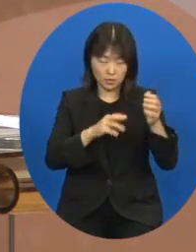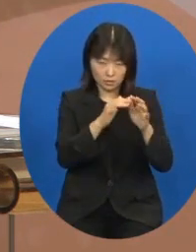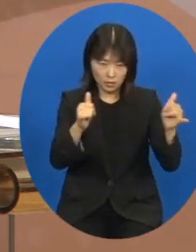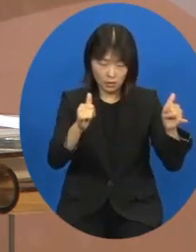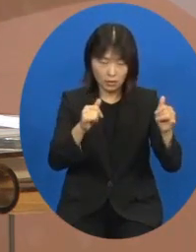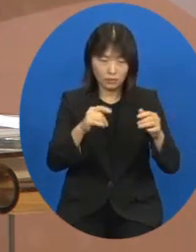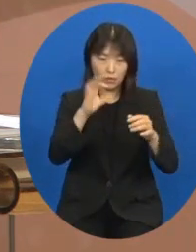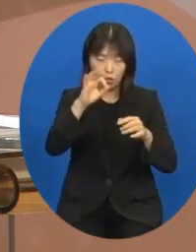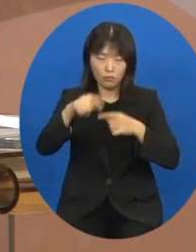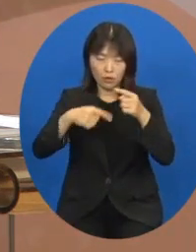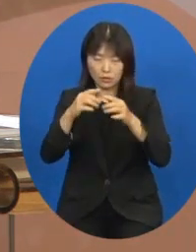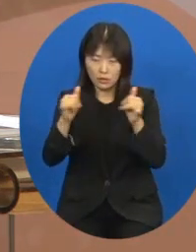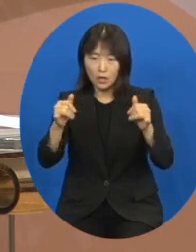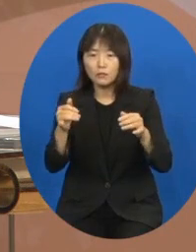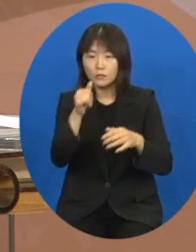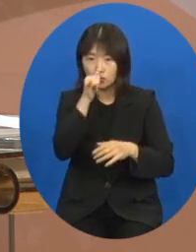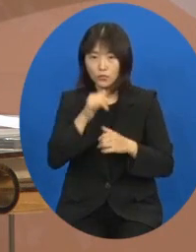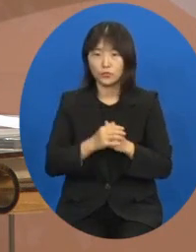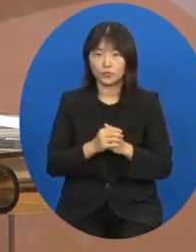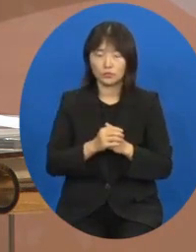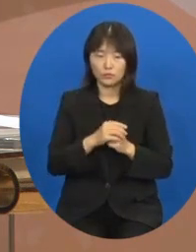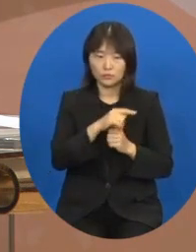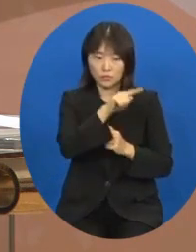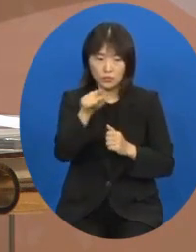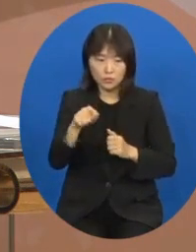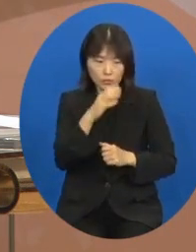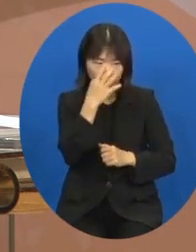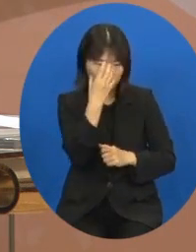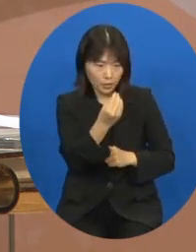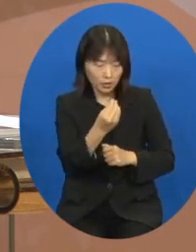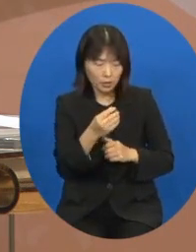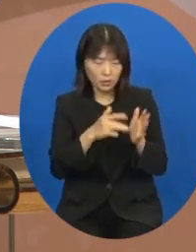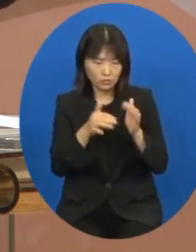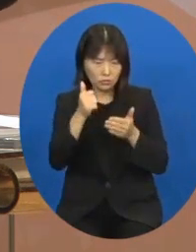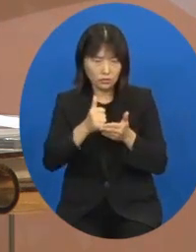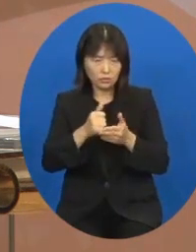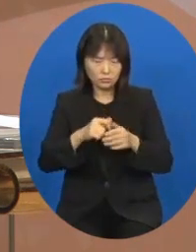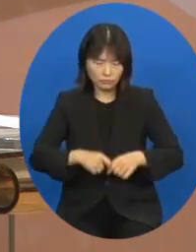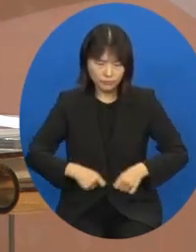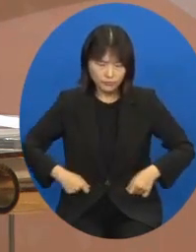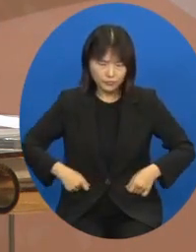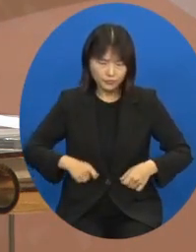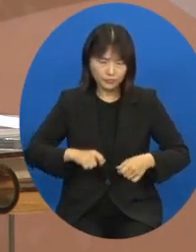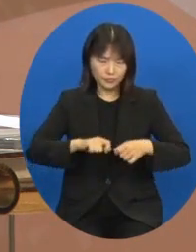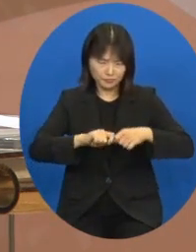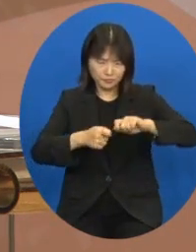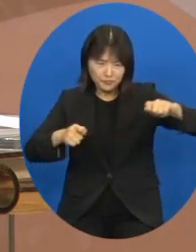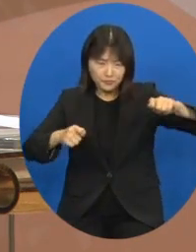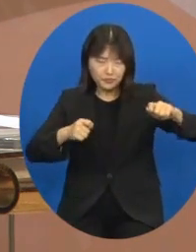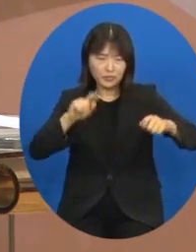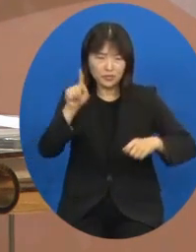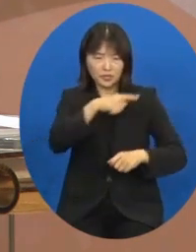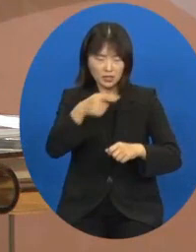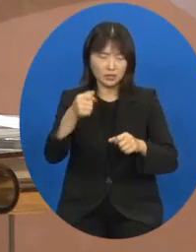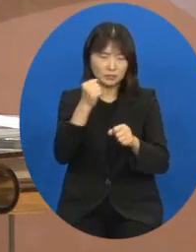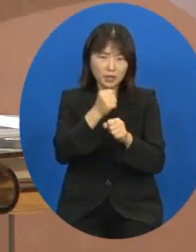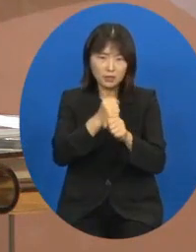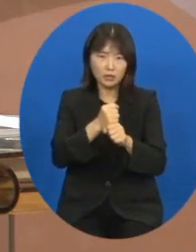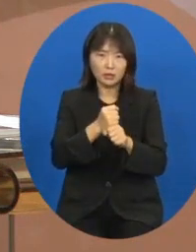환전상들이 있었습니다. 그들을 보고 예수님께서 노끈을 채찍으로 만들어서